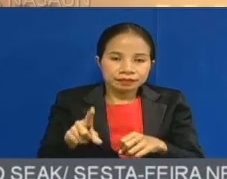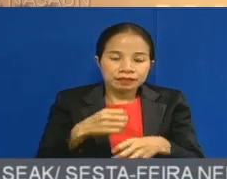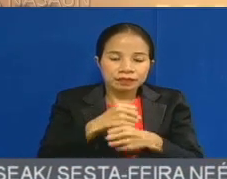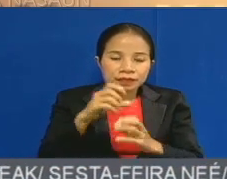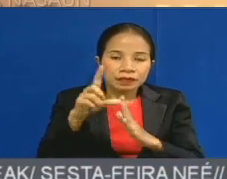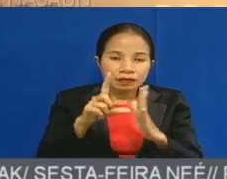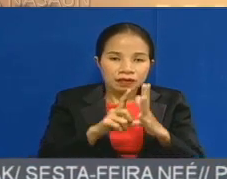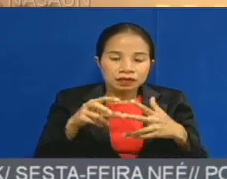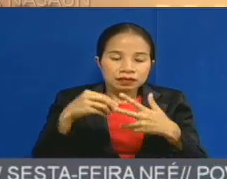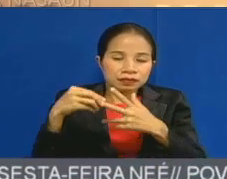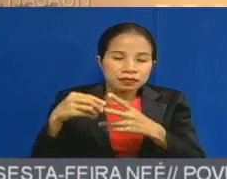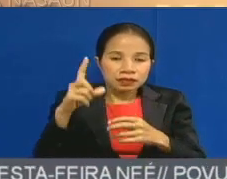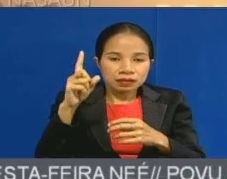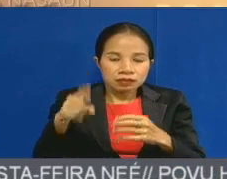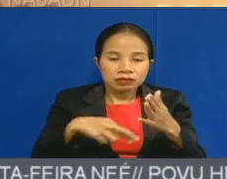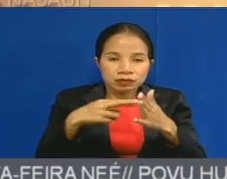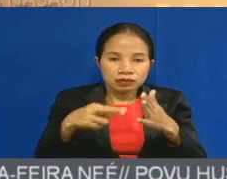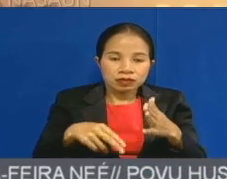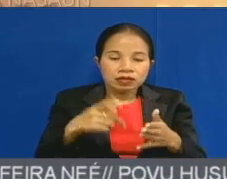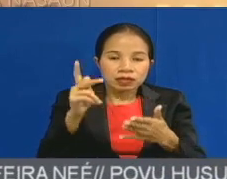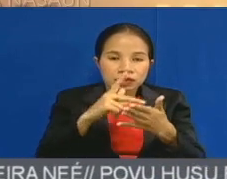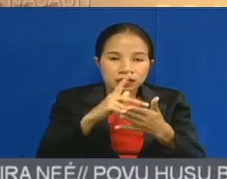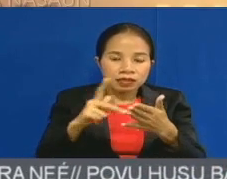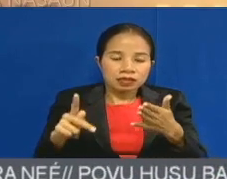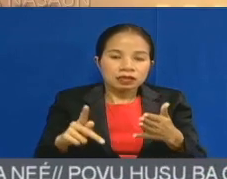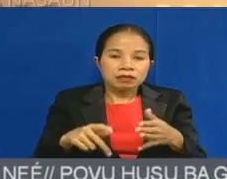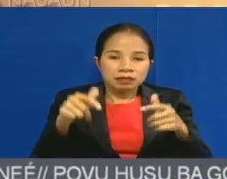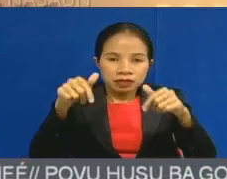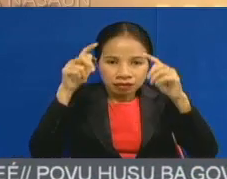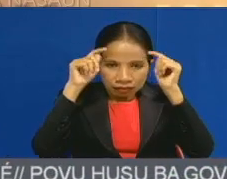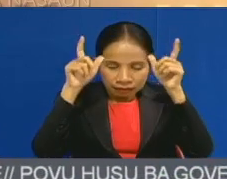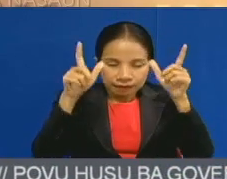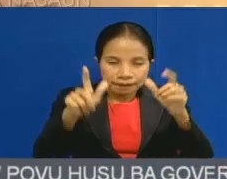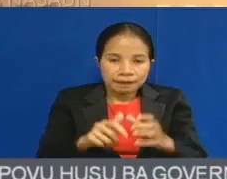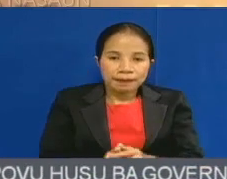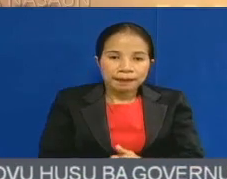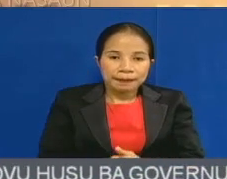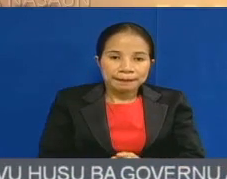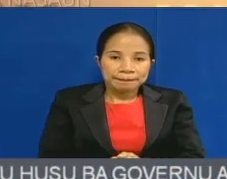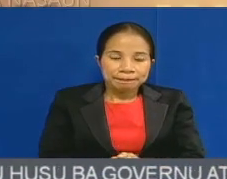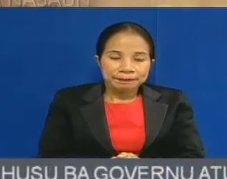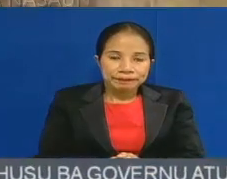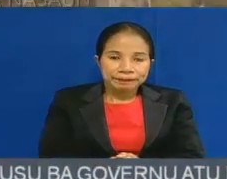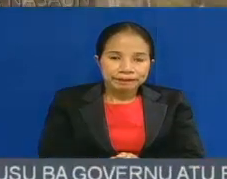lei specifică ida ho de regulă crimei infantice de Timor-Leste.